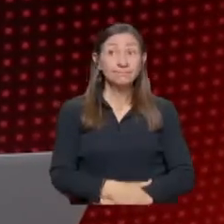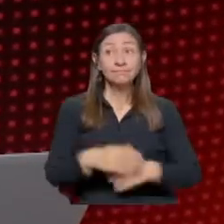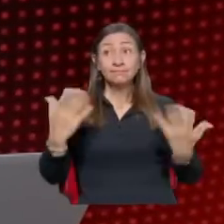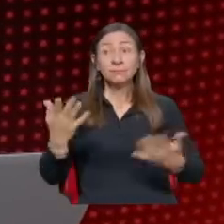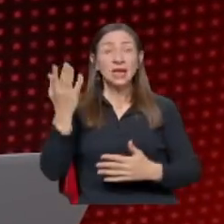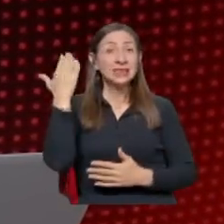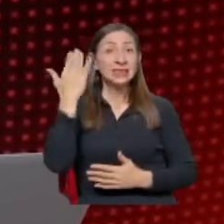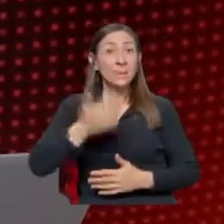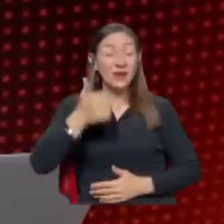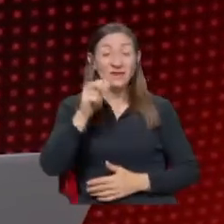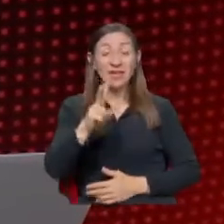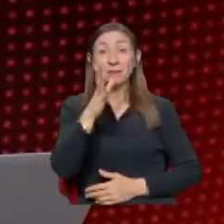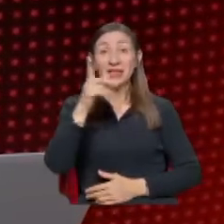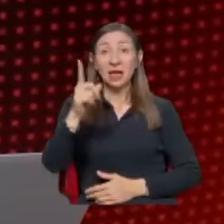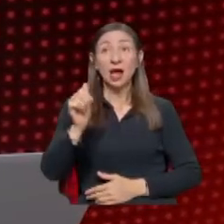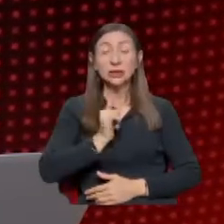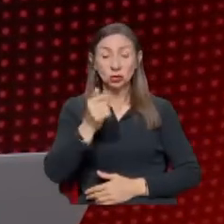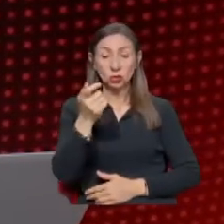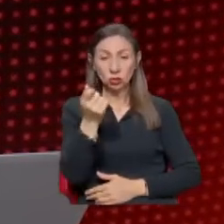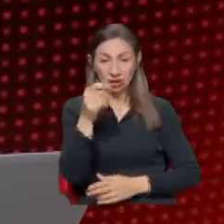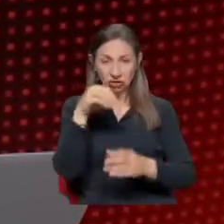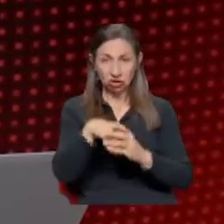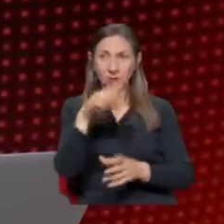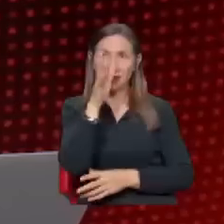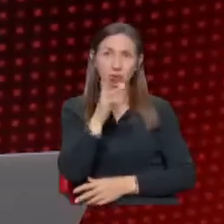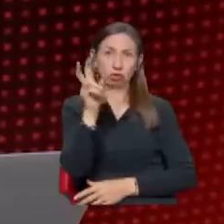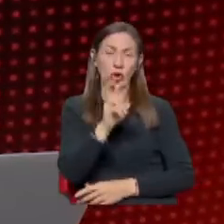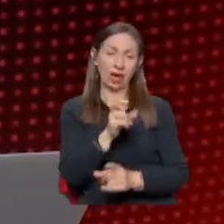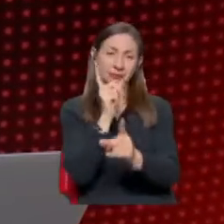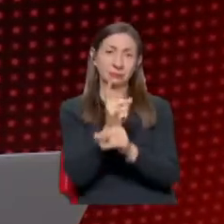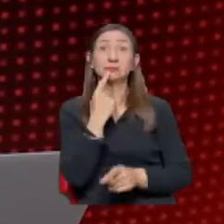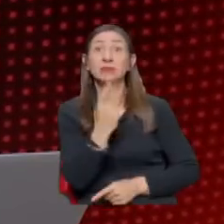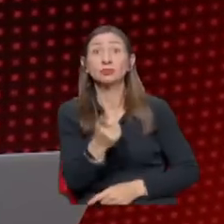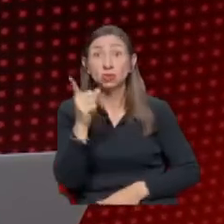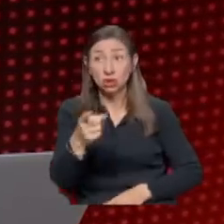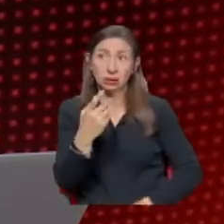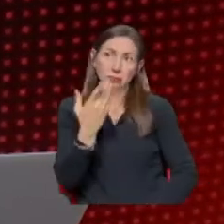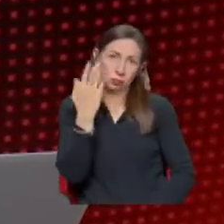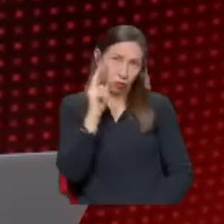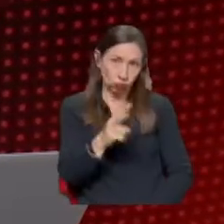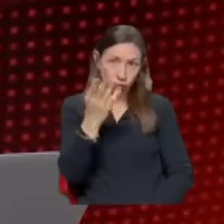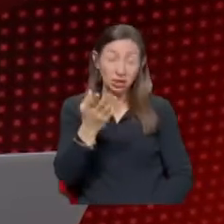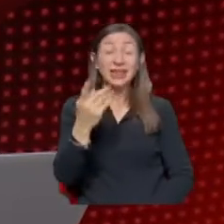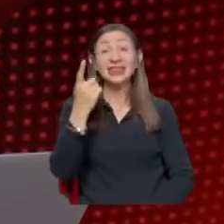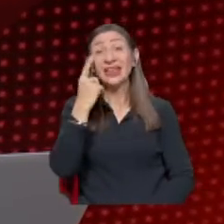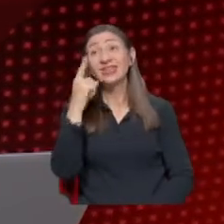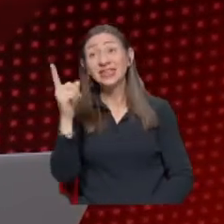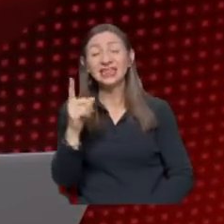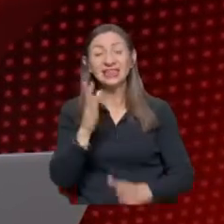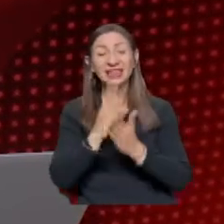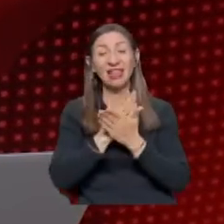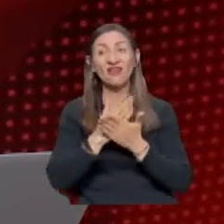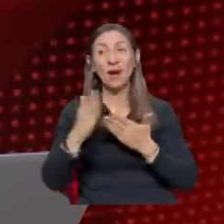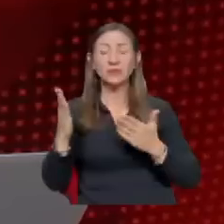Efendim eski bakan Vedat Bilgin asgari ücret için $500 telaffuz etmişti, aktardık. Devlette